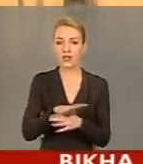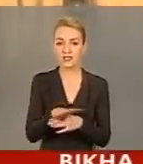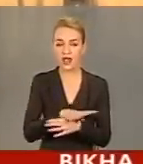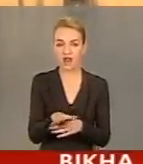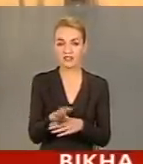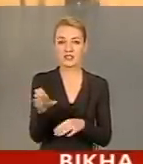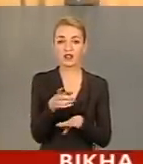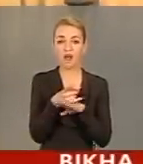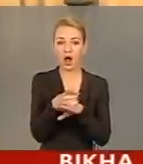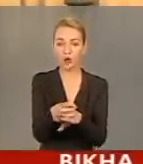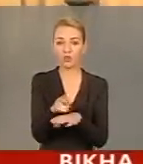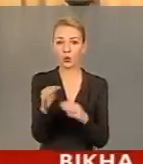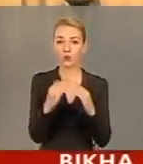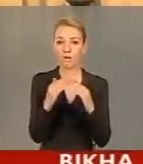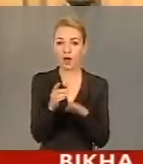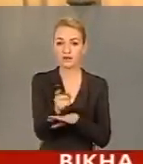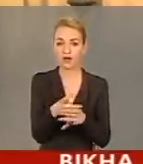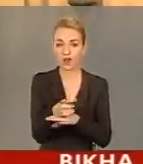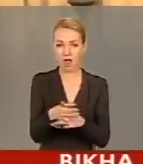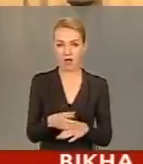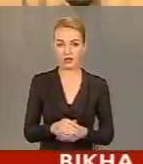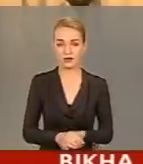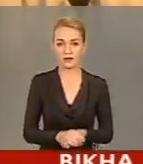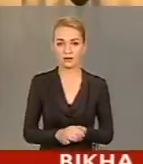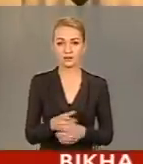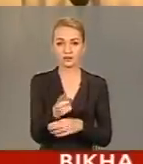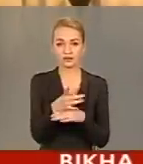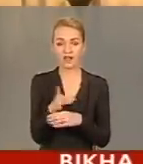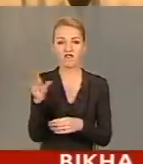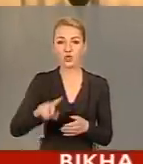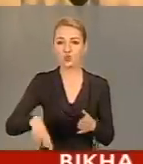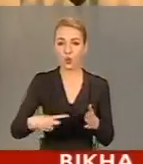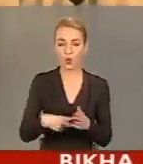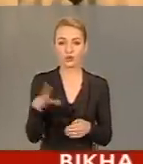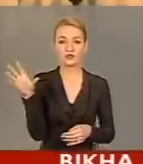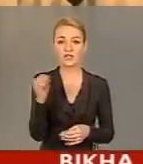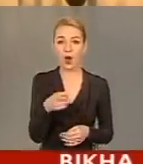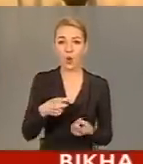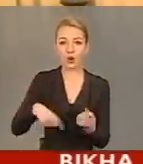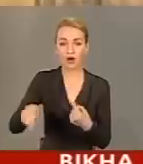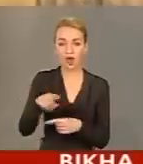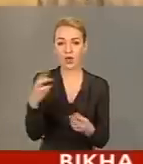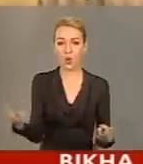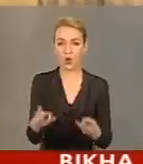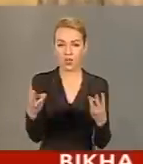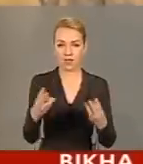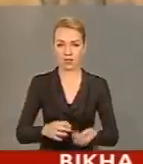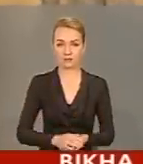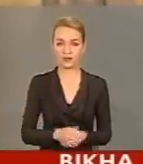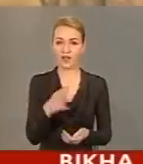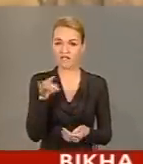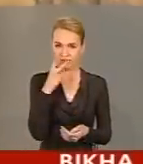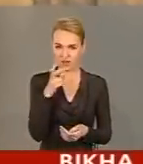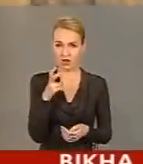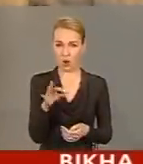з танків по домам стріляли, огнестрільними снарядами, весь город, вся країна горіла. А ви прямо бачили, як